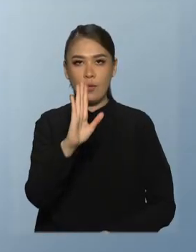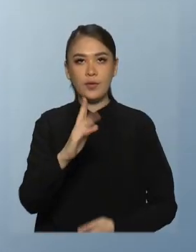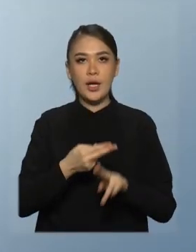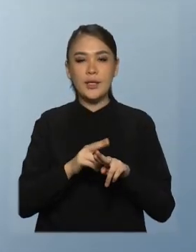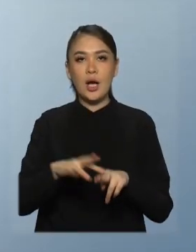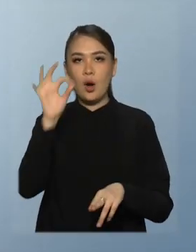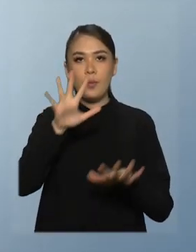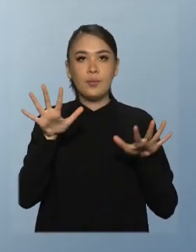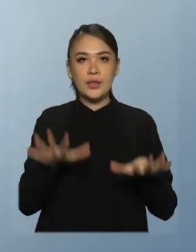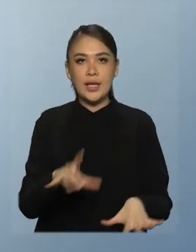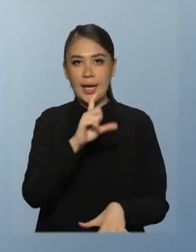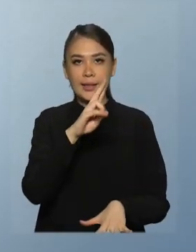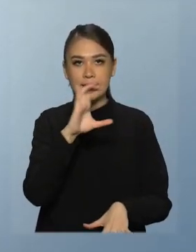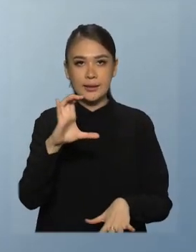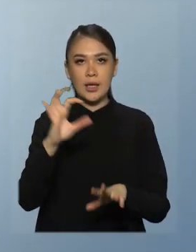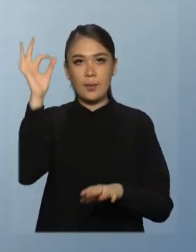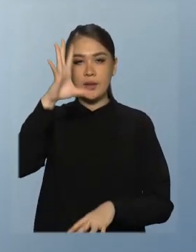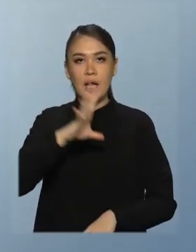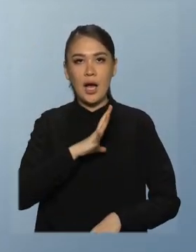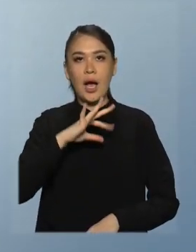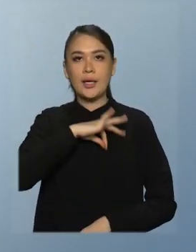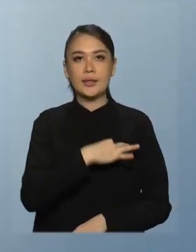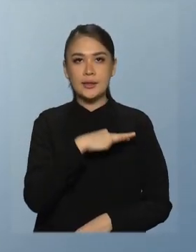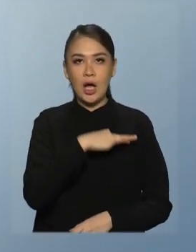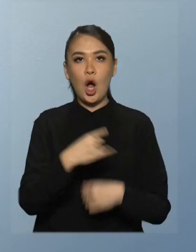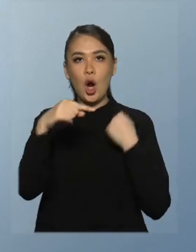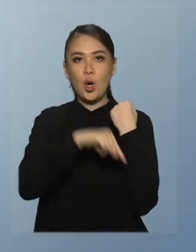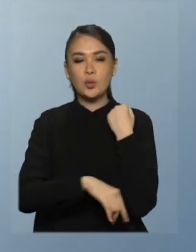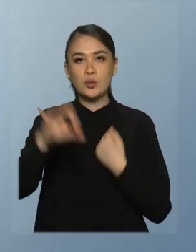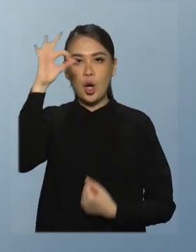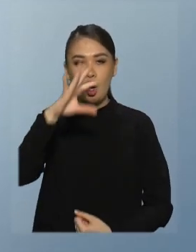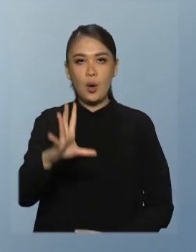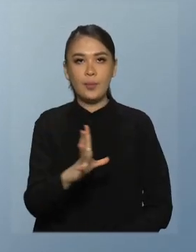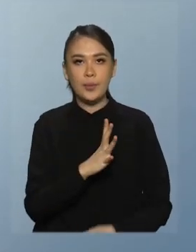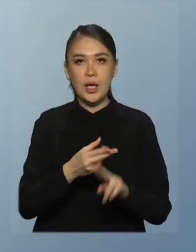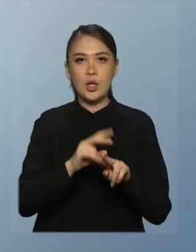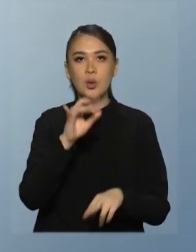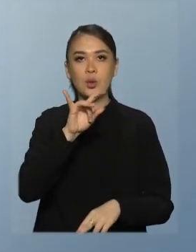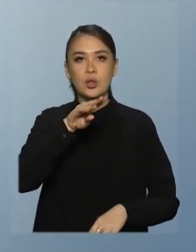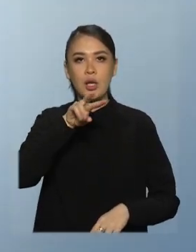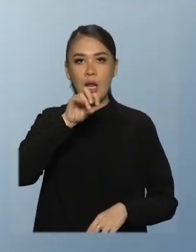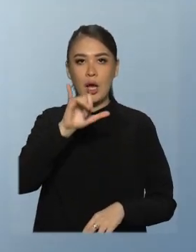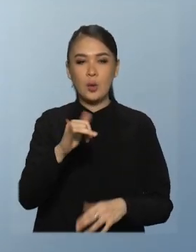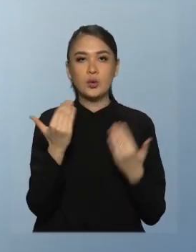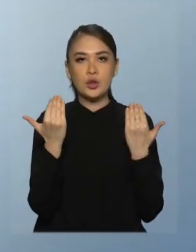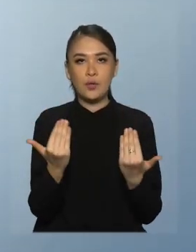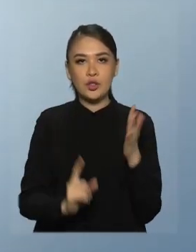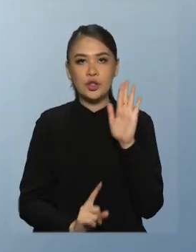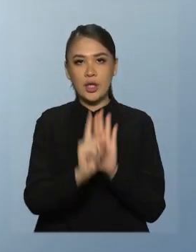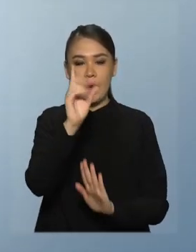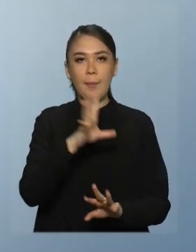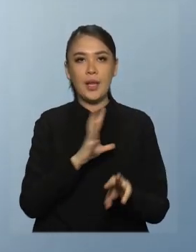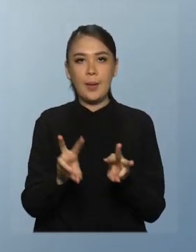этом посту экс-председатель агентства по противодействию коррупции сменил Мурата Нуртулиева, который с сегодняшнего дня